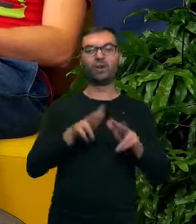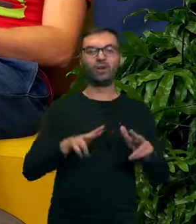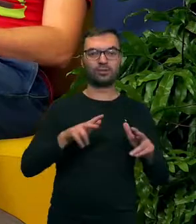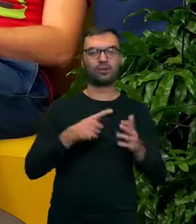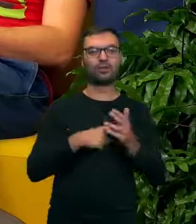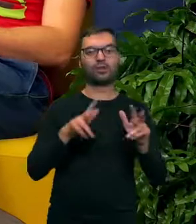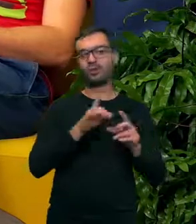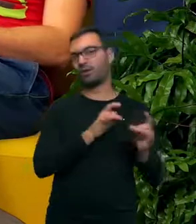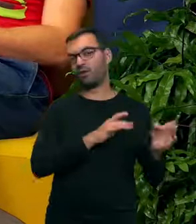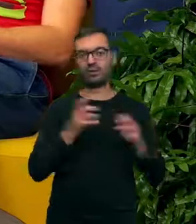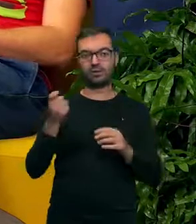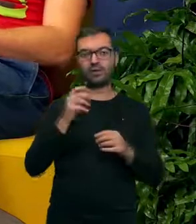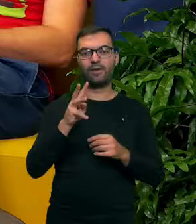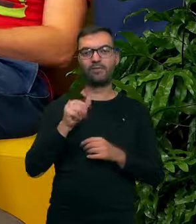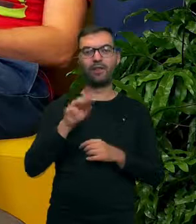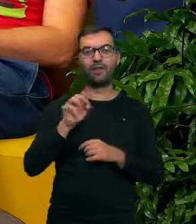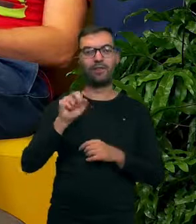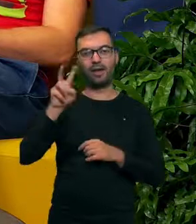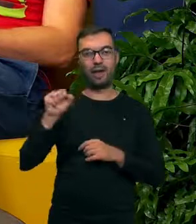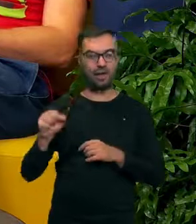ostatniej rodzinie pojechałem od razu robić Watahę